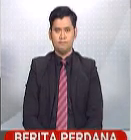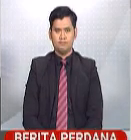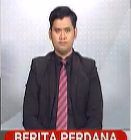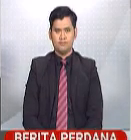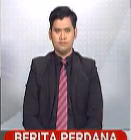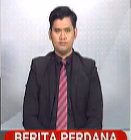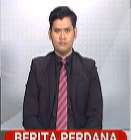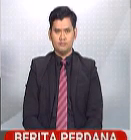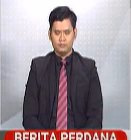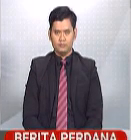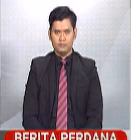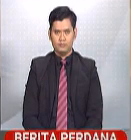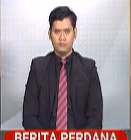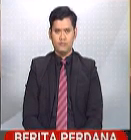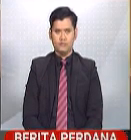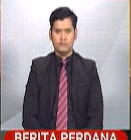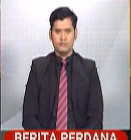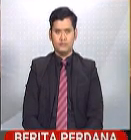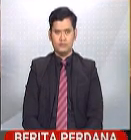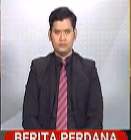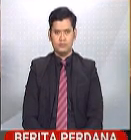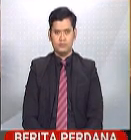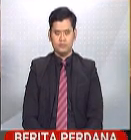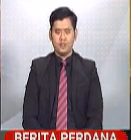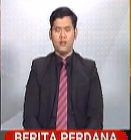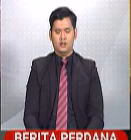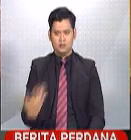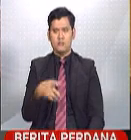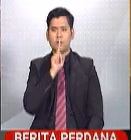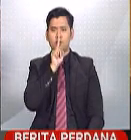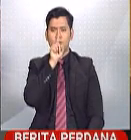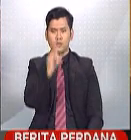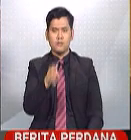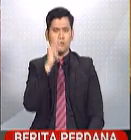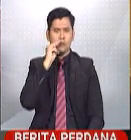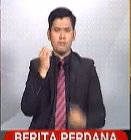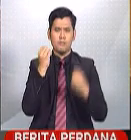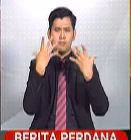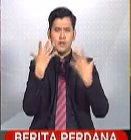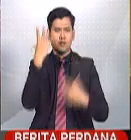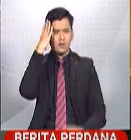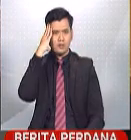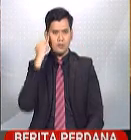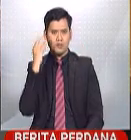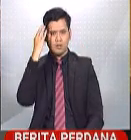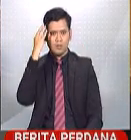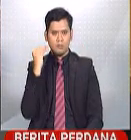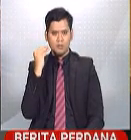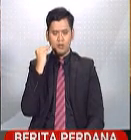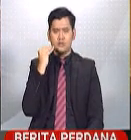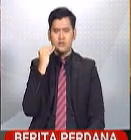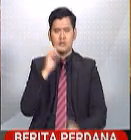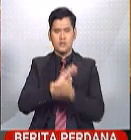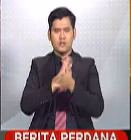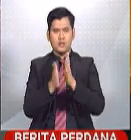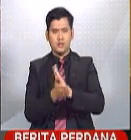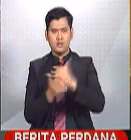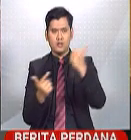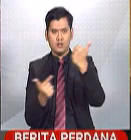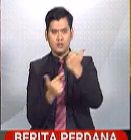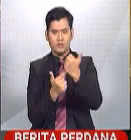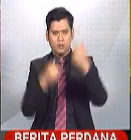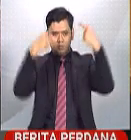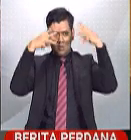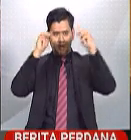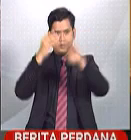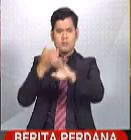Knowing Tan Sri Muhyiddin Yassin with his vast experience, you know, he has been the Deputy Prime Minister before. And also, please remember, he has